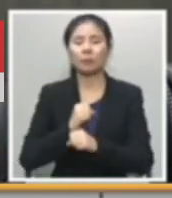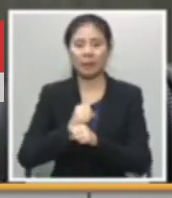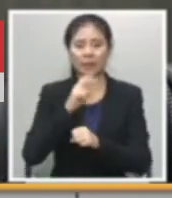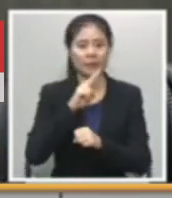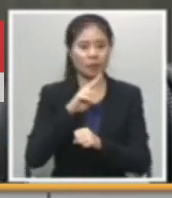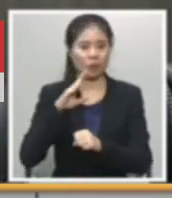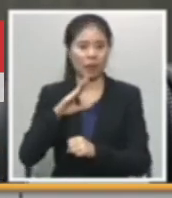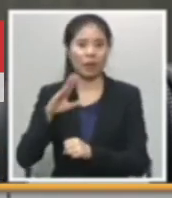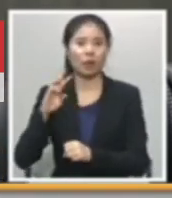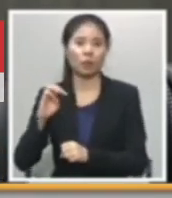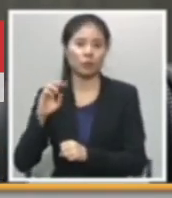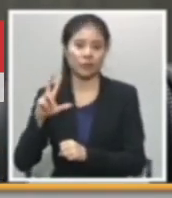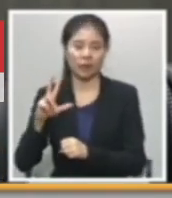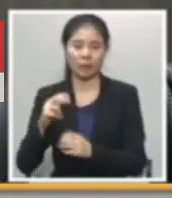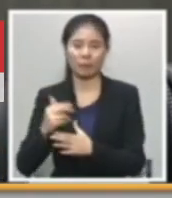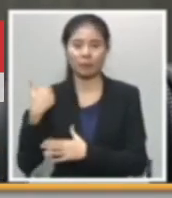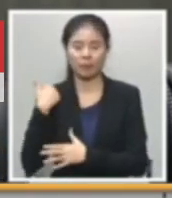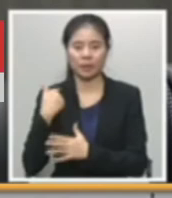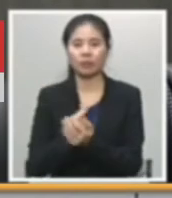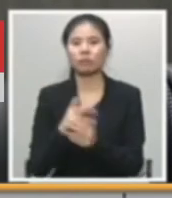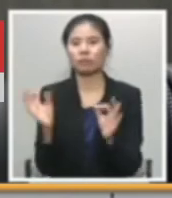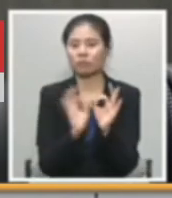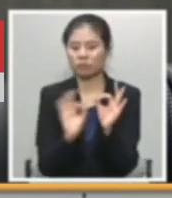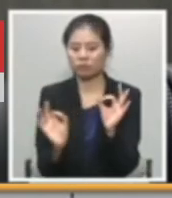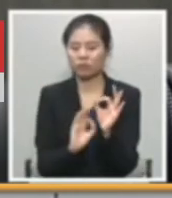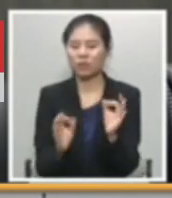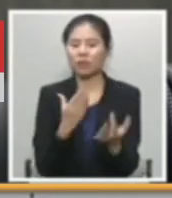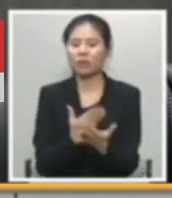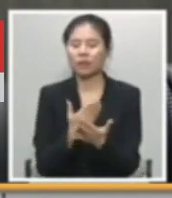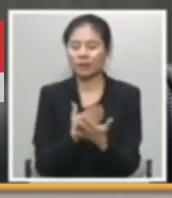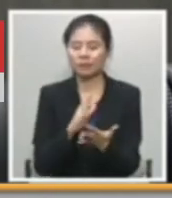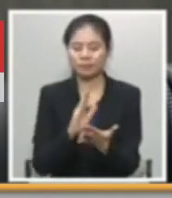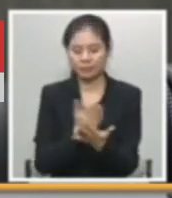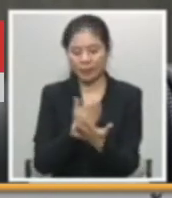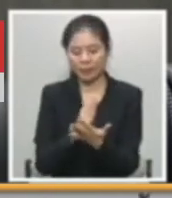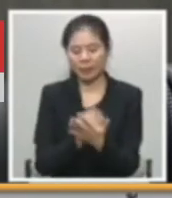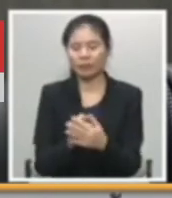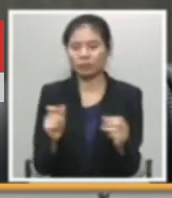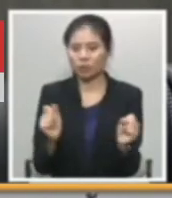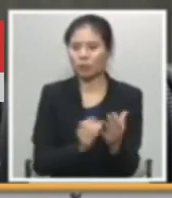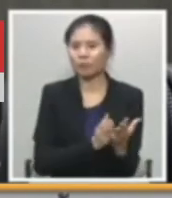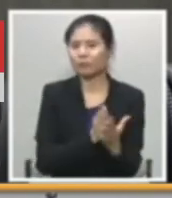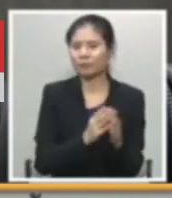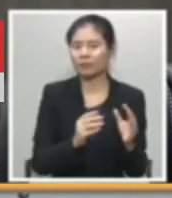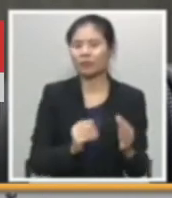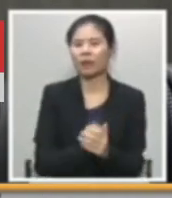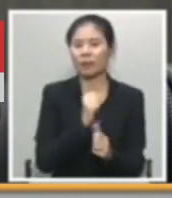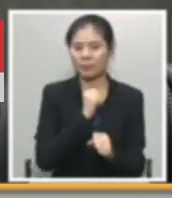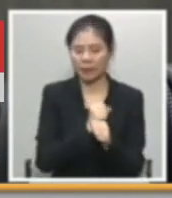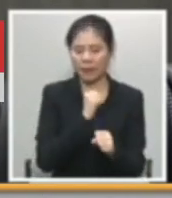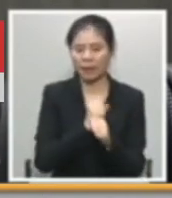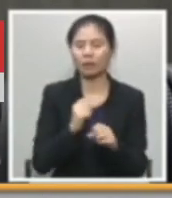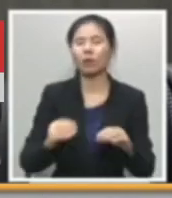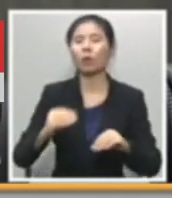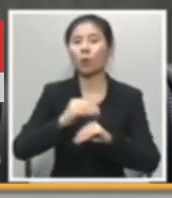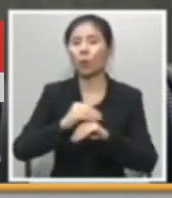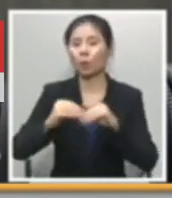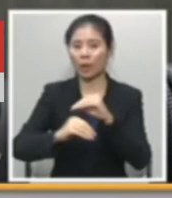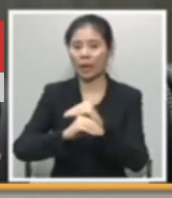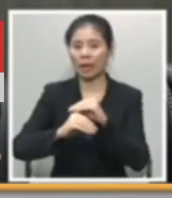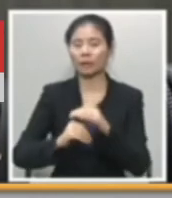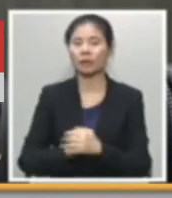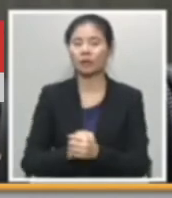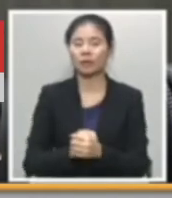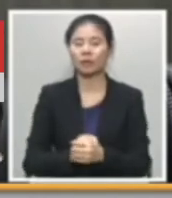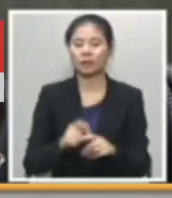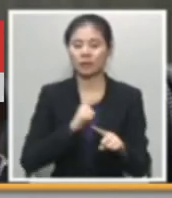2563ได้มีรายละเอียดงบประมาณจำแนกตามแผนงานผลผลิตโครงการเ